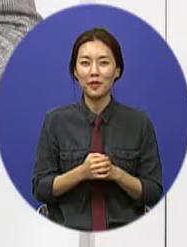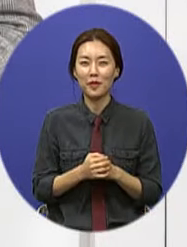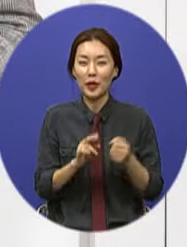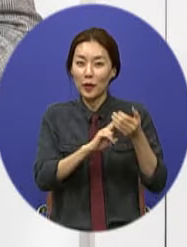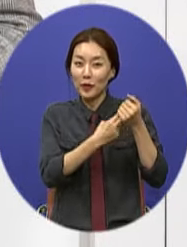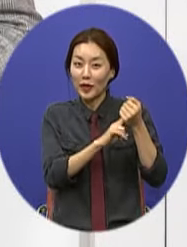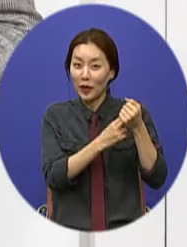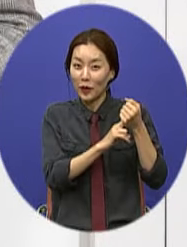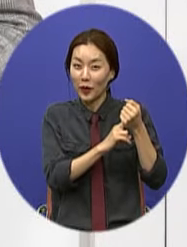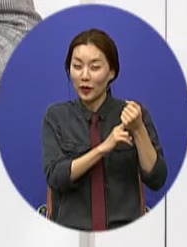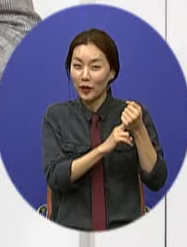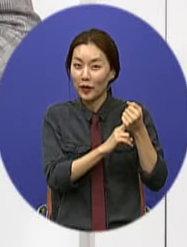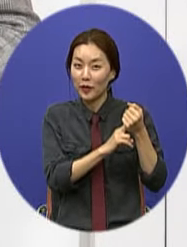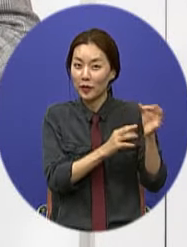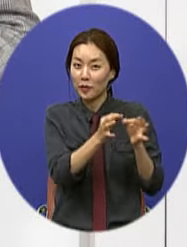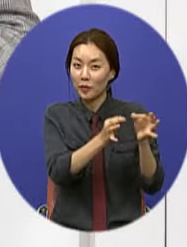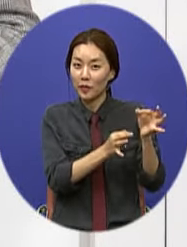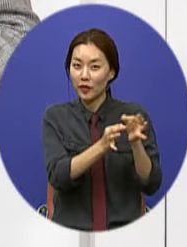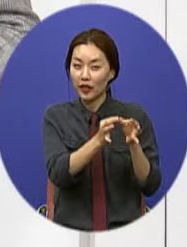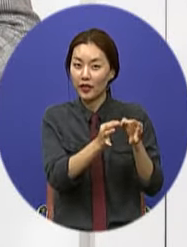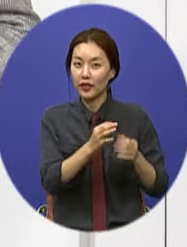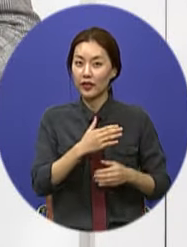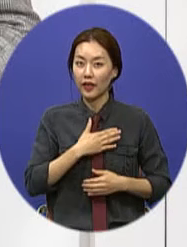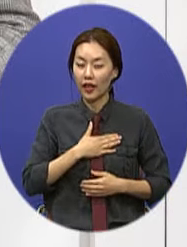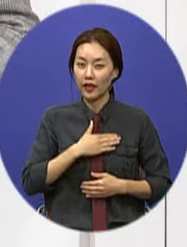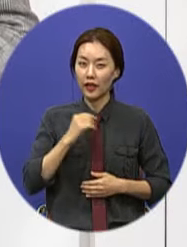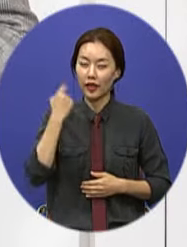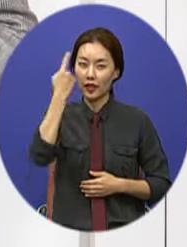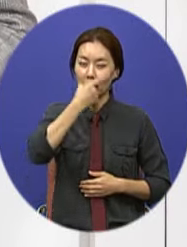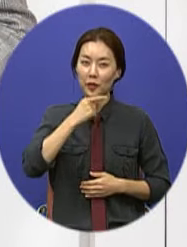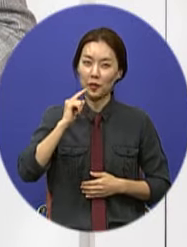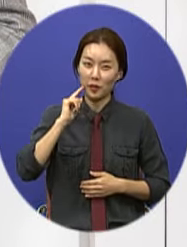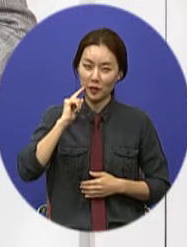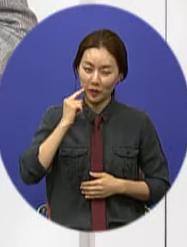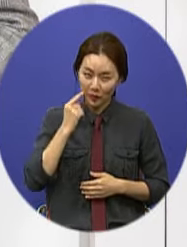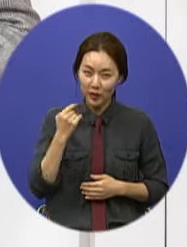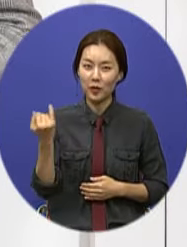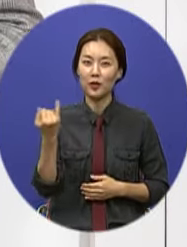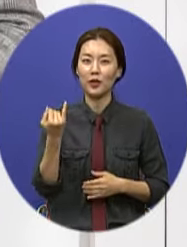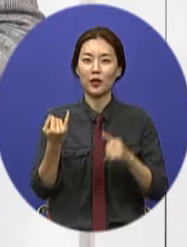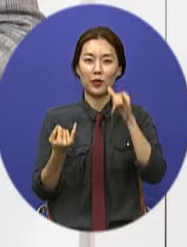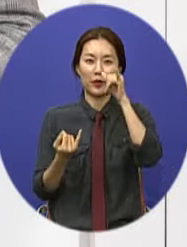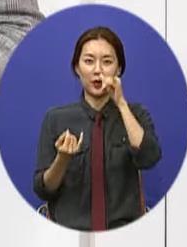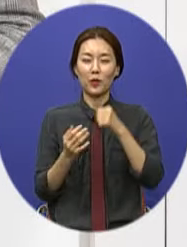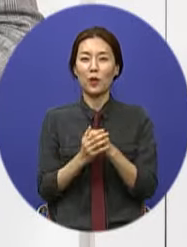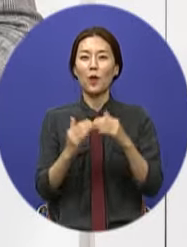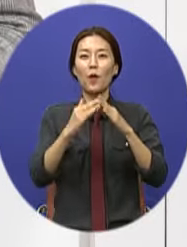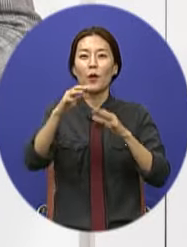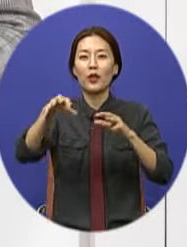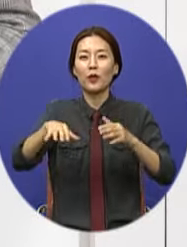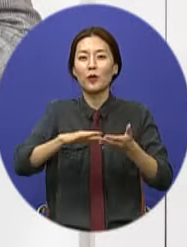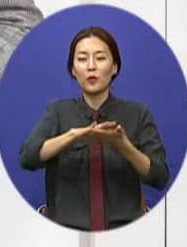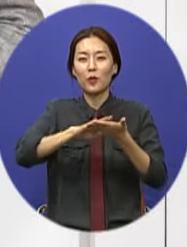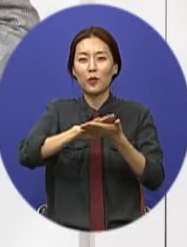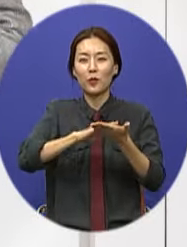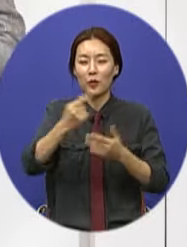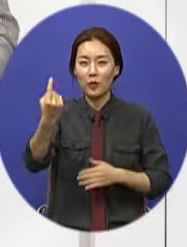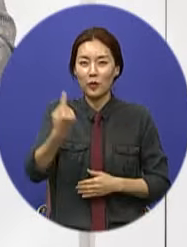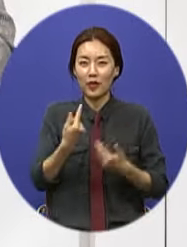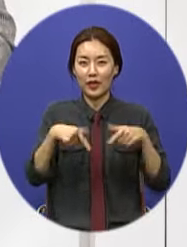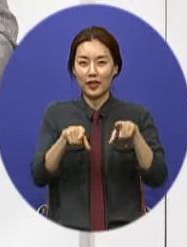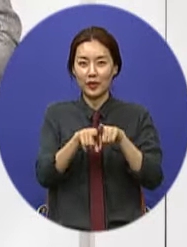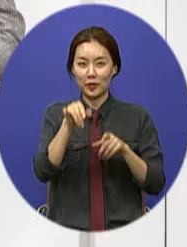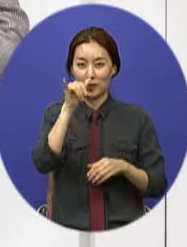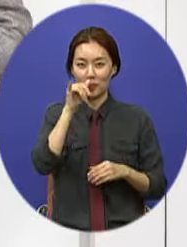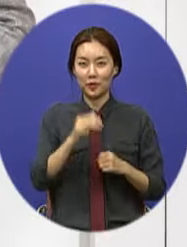미장은 하는 우리 또 저 아주 아리따운 여성도 있고 네. 아 이웃분도 놀러 오셨고 예, 예.